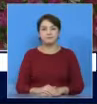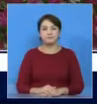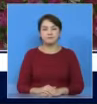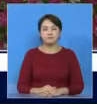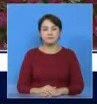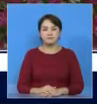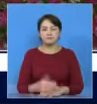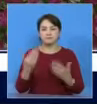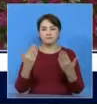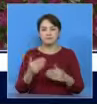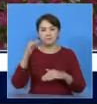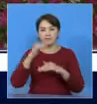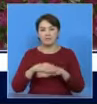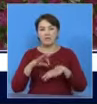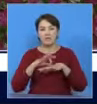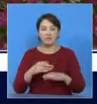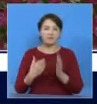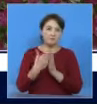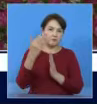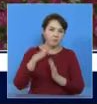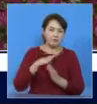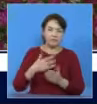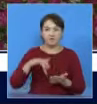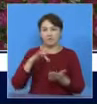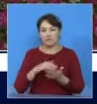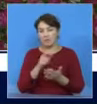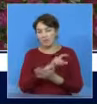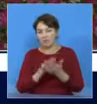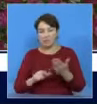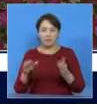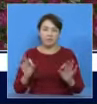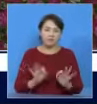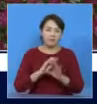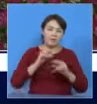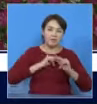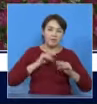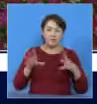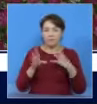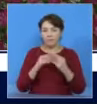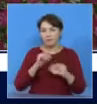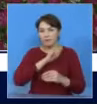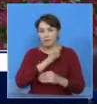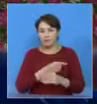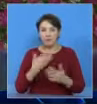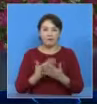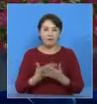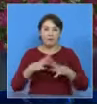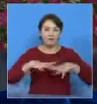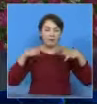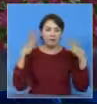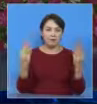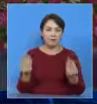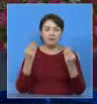здаро сегодняшний вечер прошел на высоком уровне городские поэт и композитор и коллеги совместными усилиями устроили такую